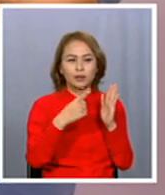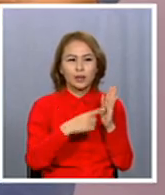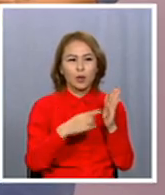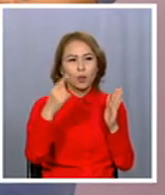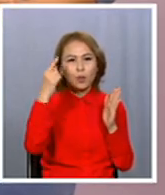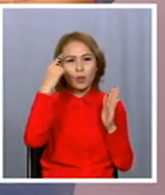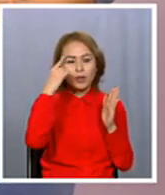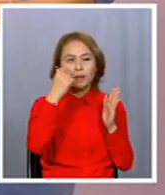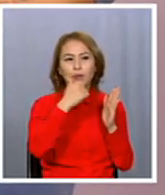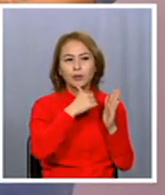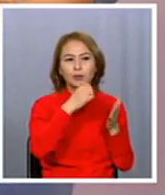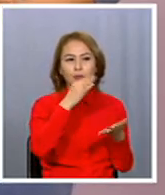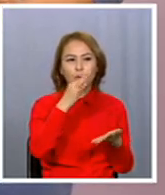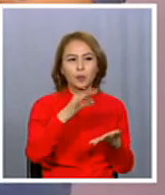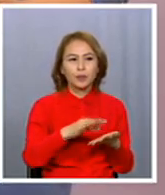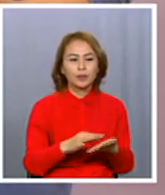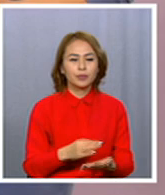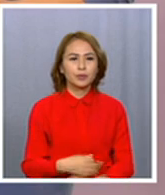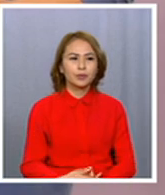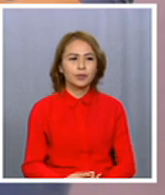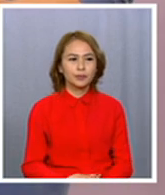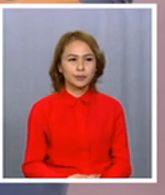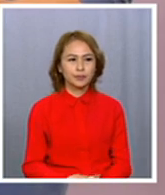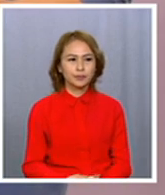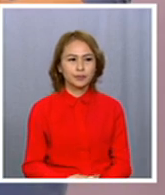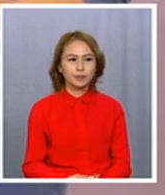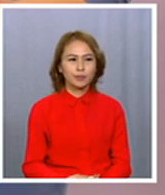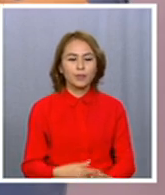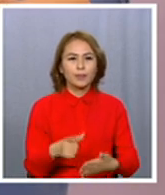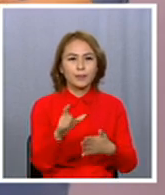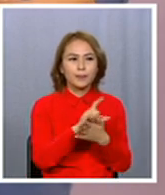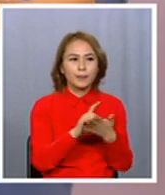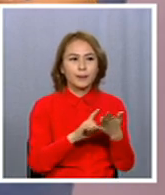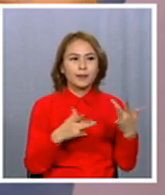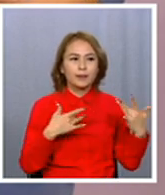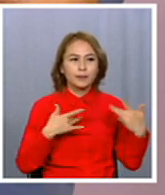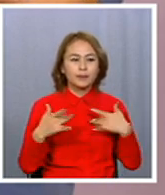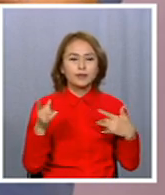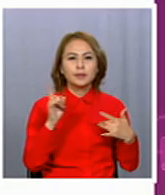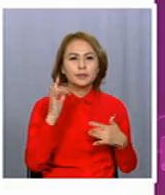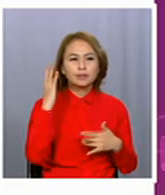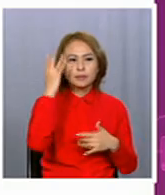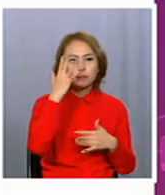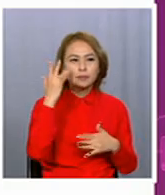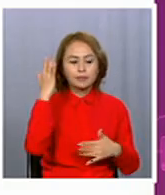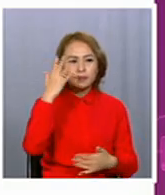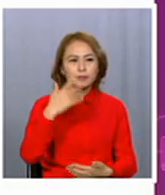ойлана отырып жауап беріп көріңдер. Өлең кейіпкері нені армандайды?